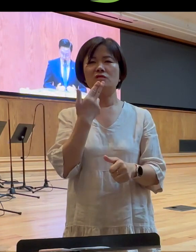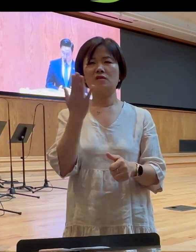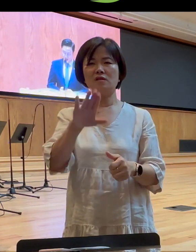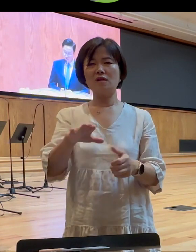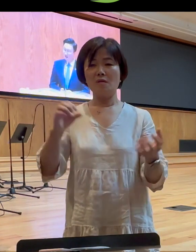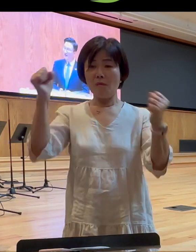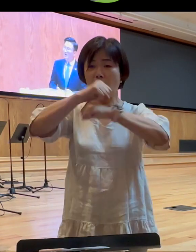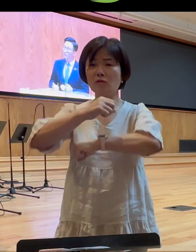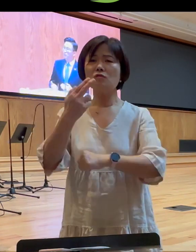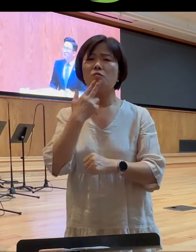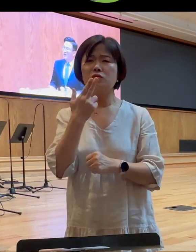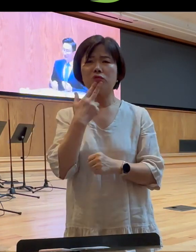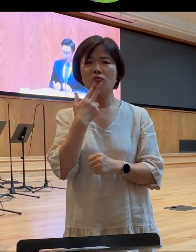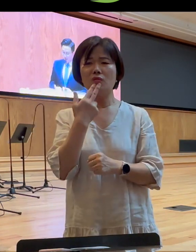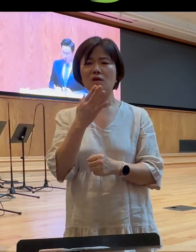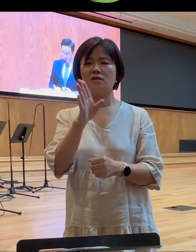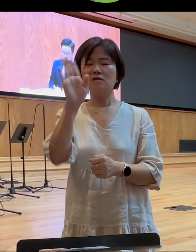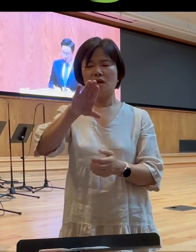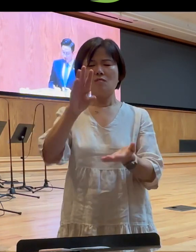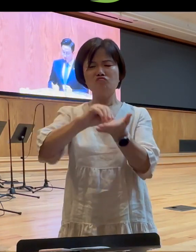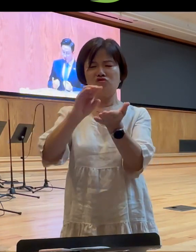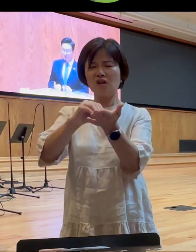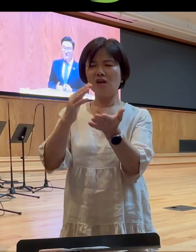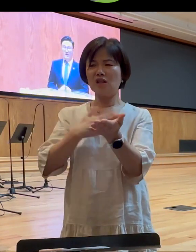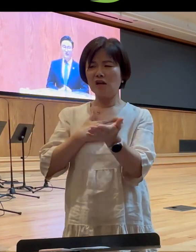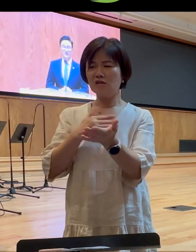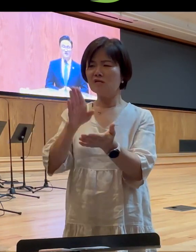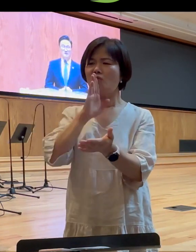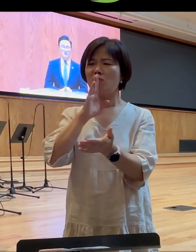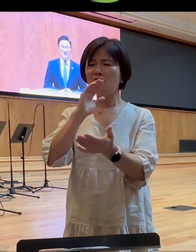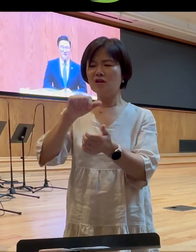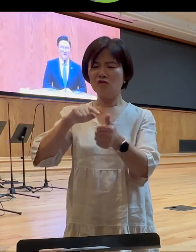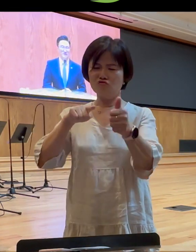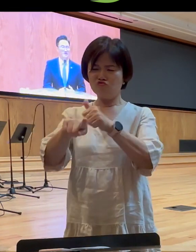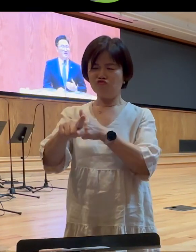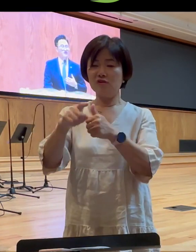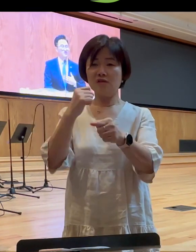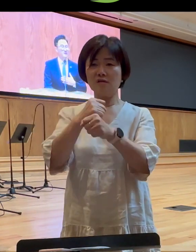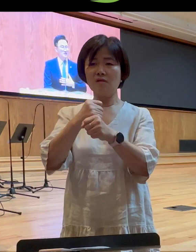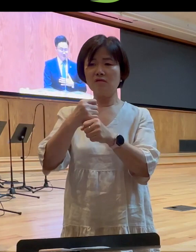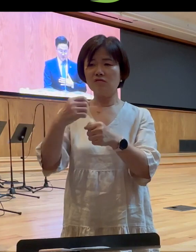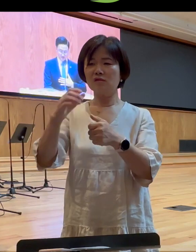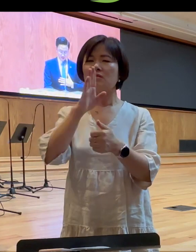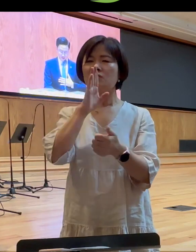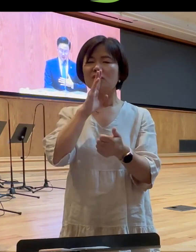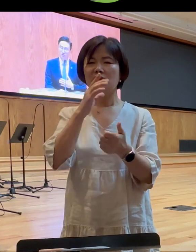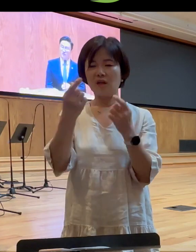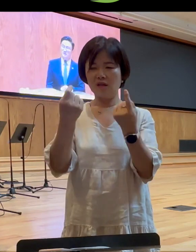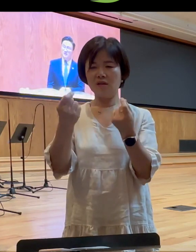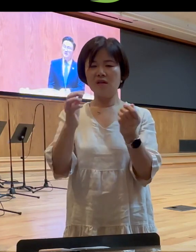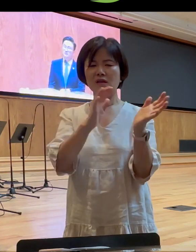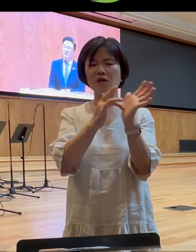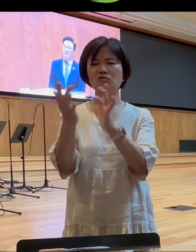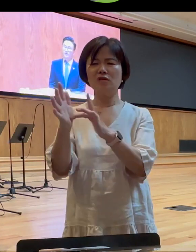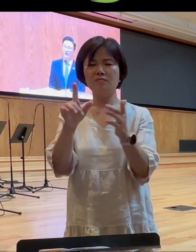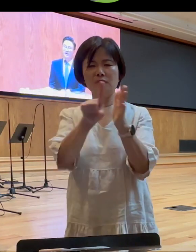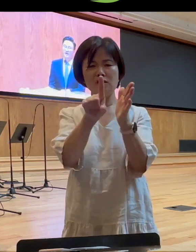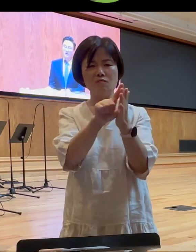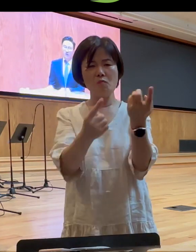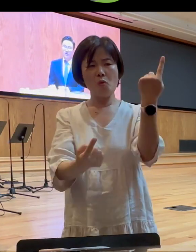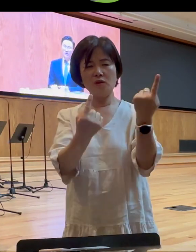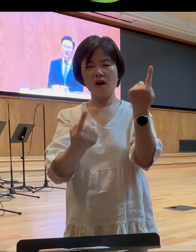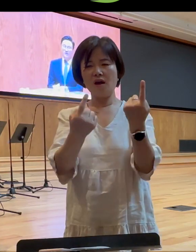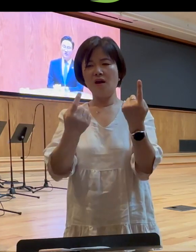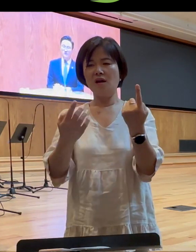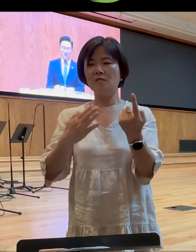것도 아닌데 문제가 나를 죽일 것이라고 하는 그 믿음이 내 곁에 계신 예수님을 믿는 믿음보다